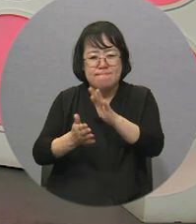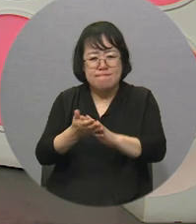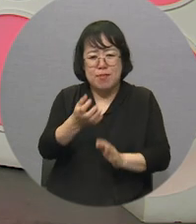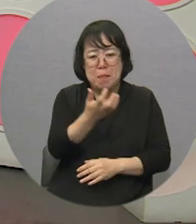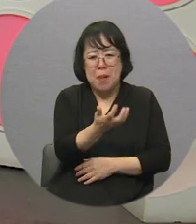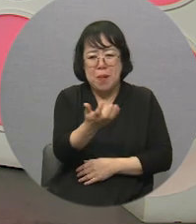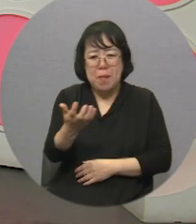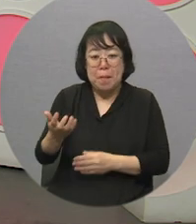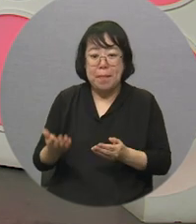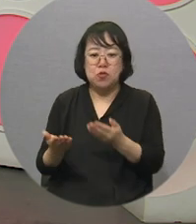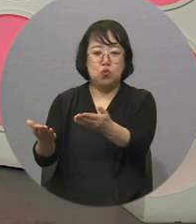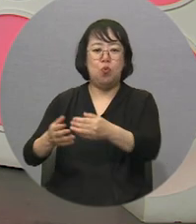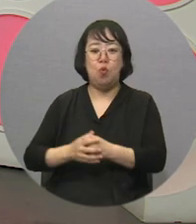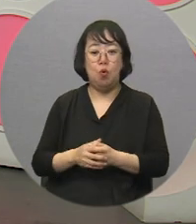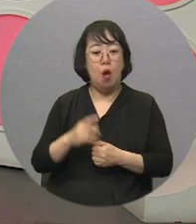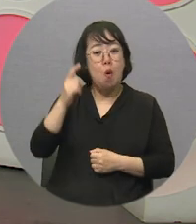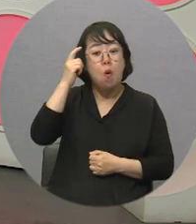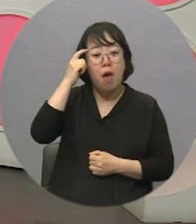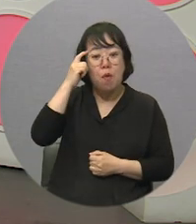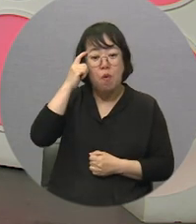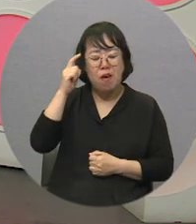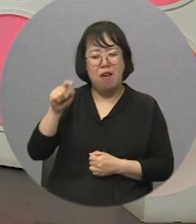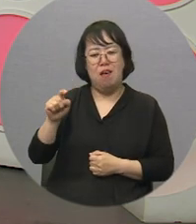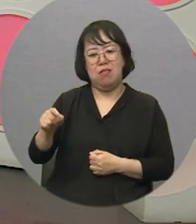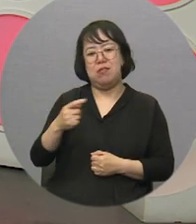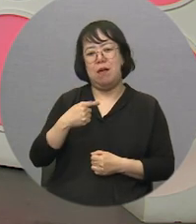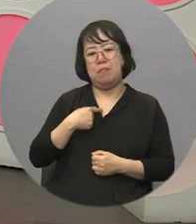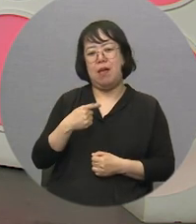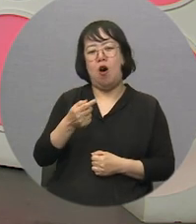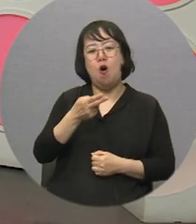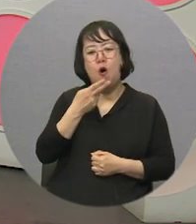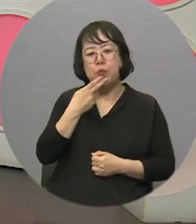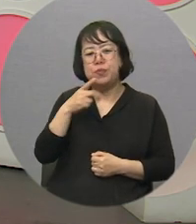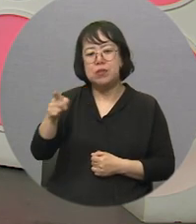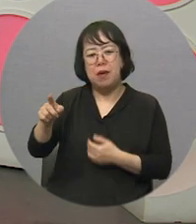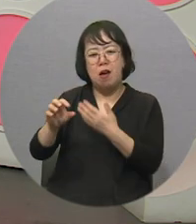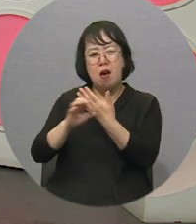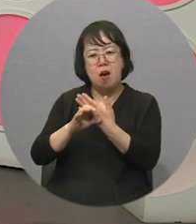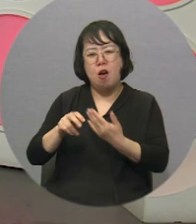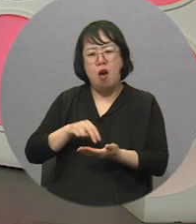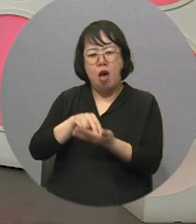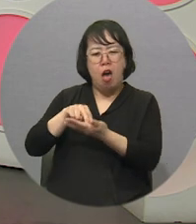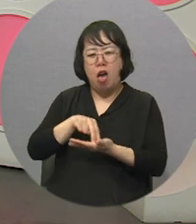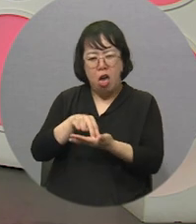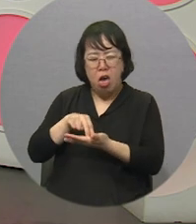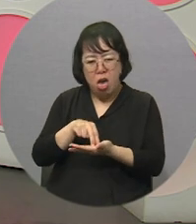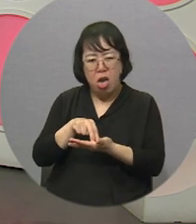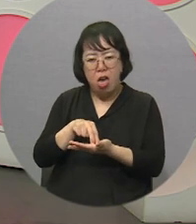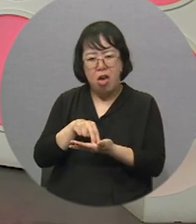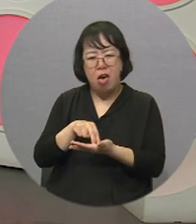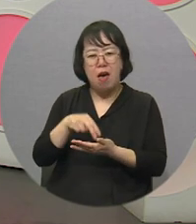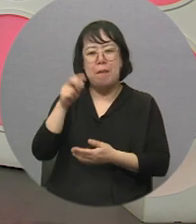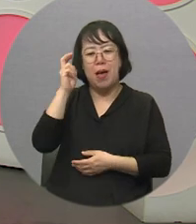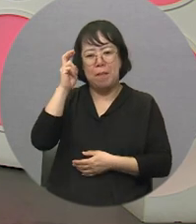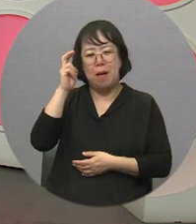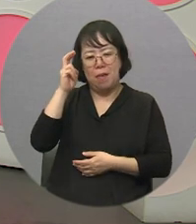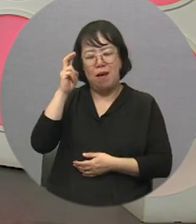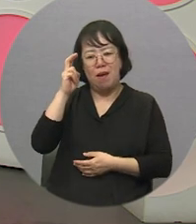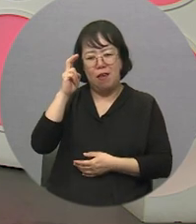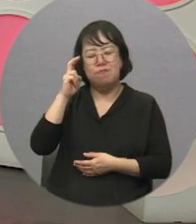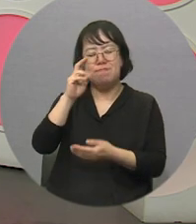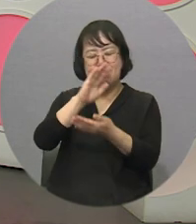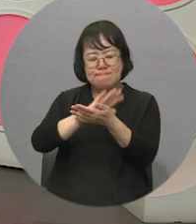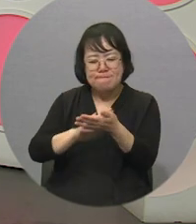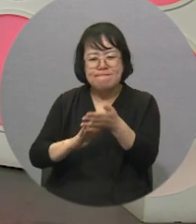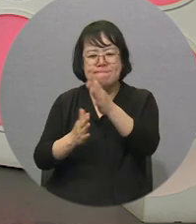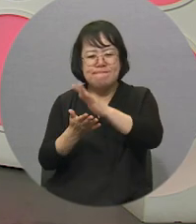나 아니면 어디서 이런 음식을 먹겠어. 이런 마음으로 아주 정성껏 차려줘. 뭐